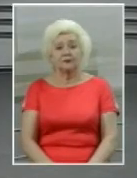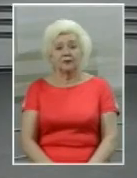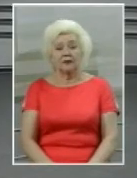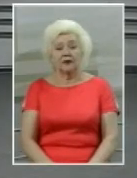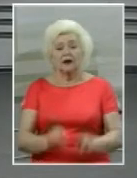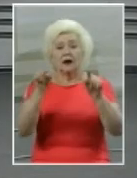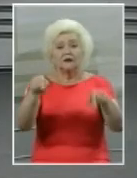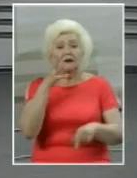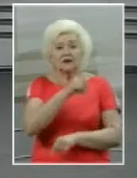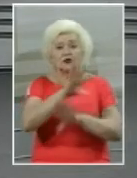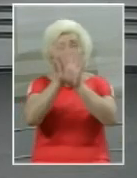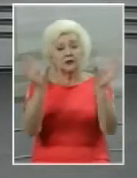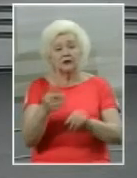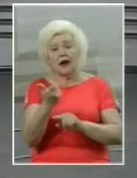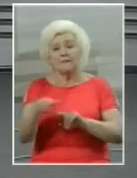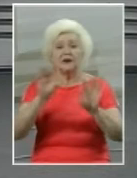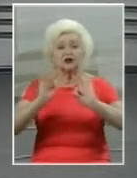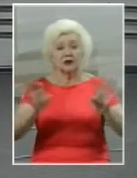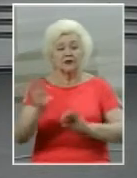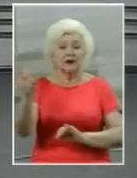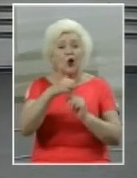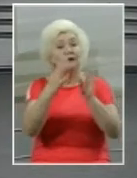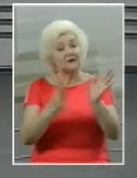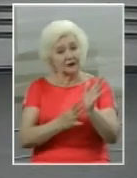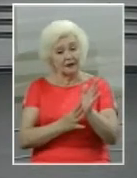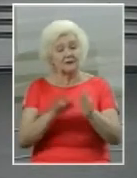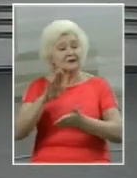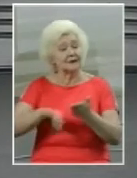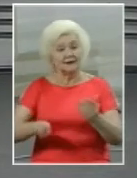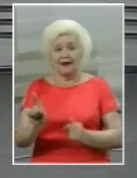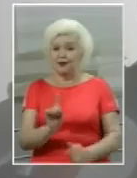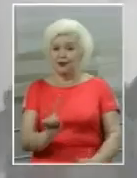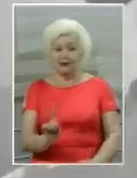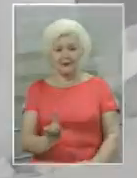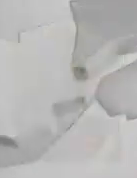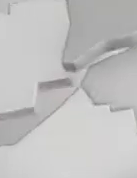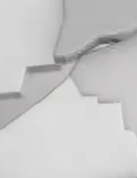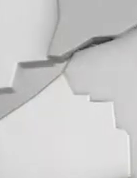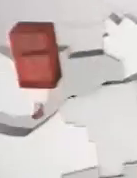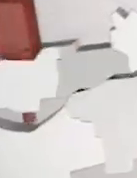На цю годину все. Більше інформації о 19:00. Не пропустіть.